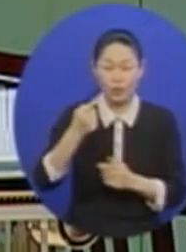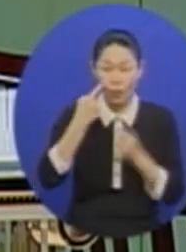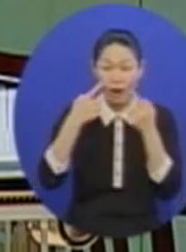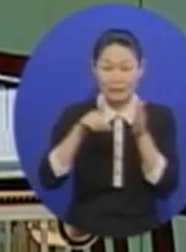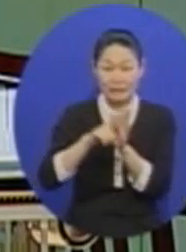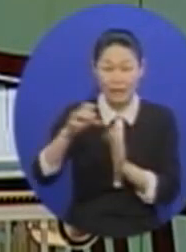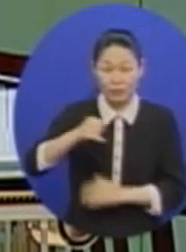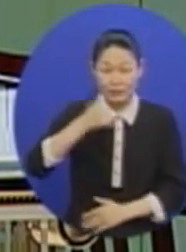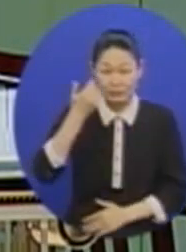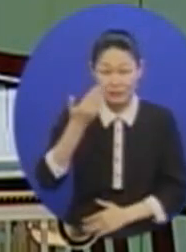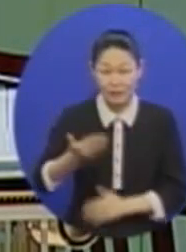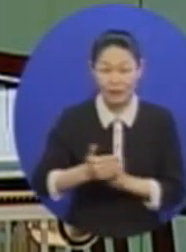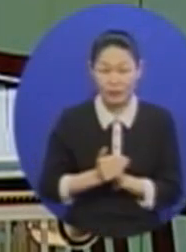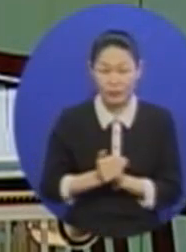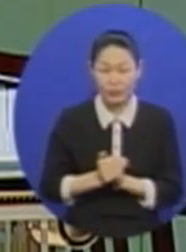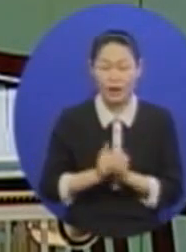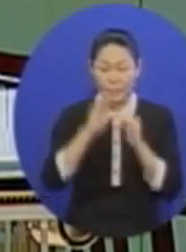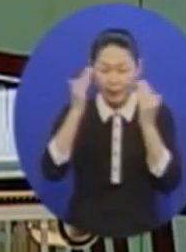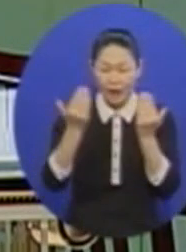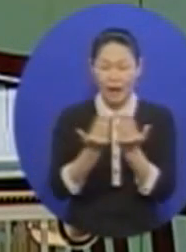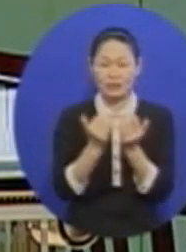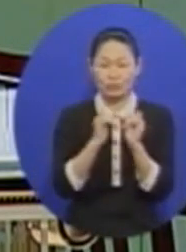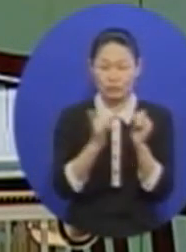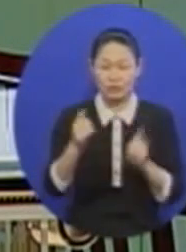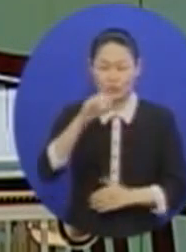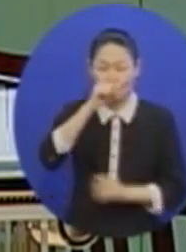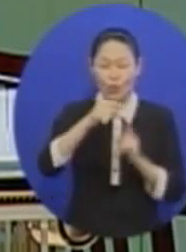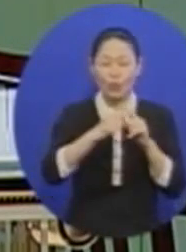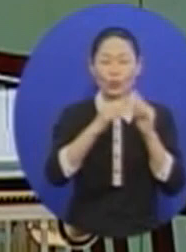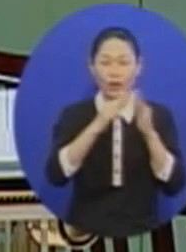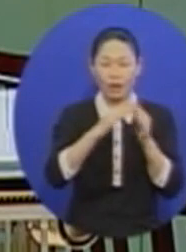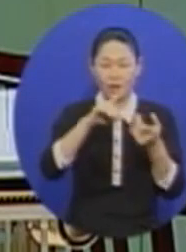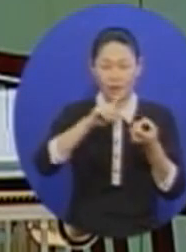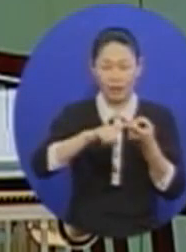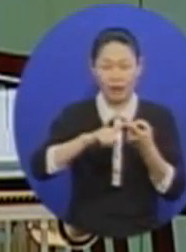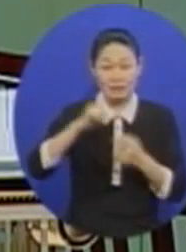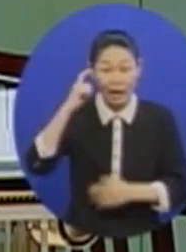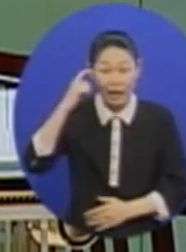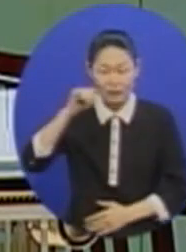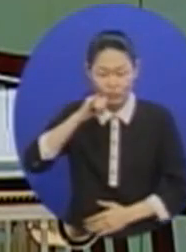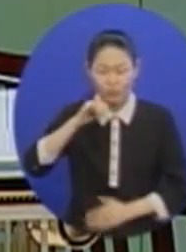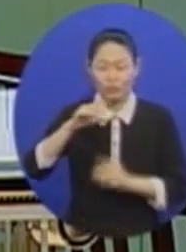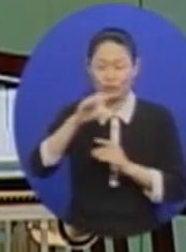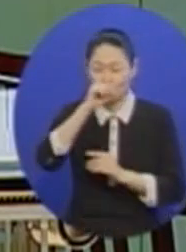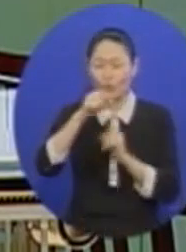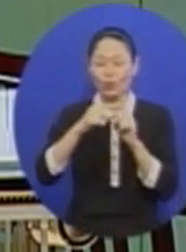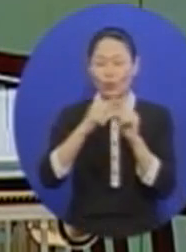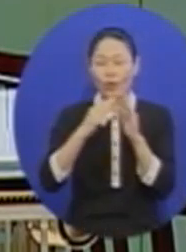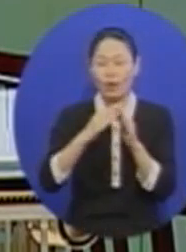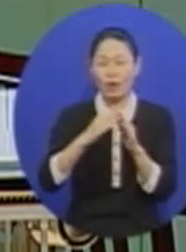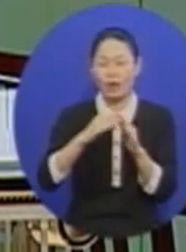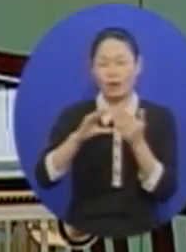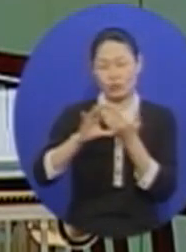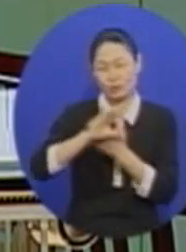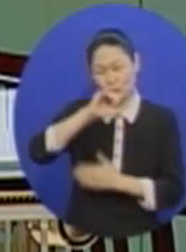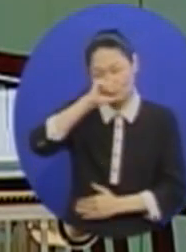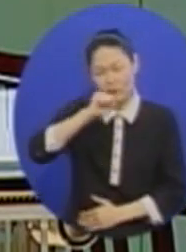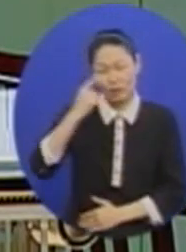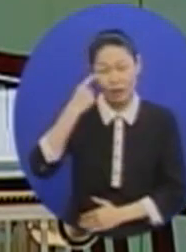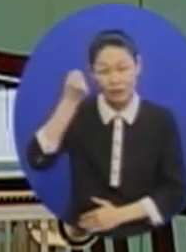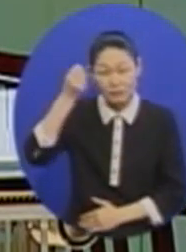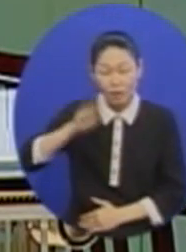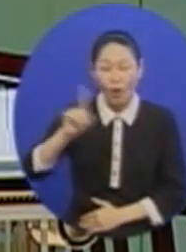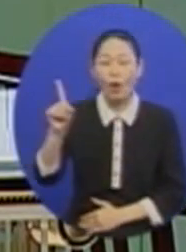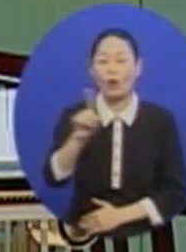교회의 대한 생각이 있으세요 더 좋은 교회 였으면 좋겠다 그렇지만 어떤 교회가 좋은 교회가 에